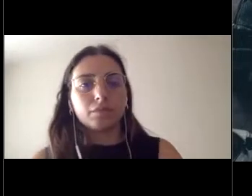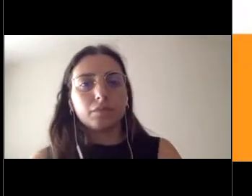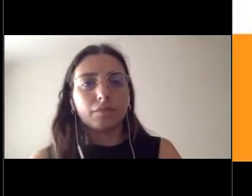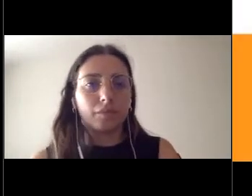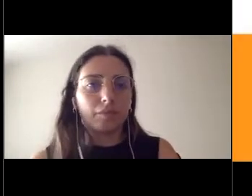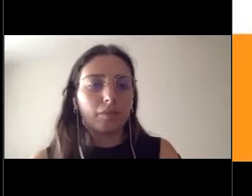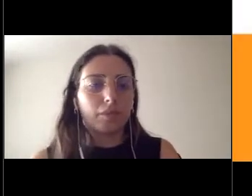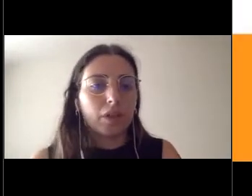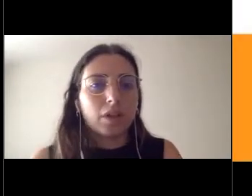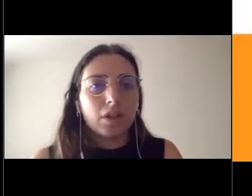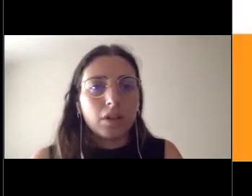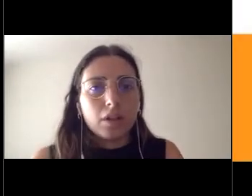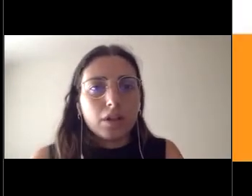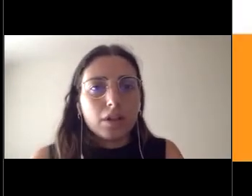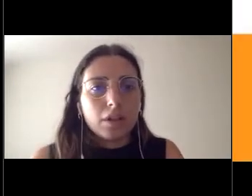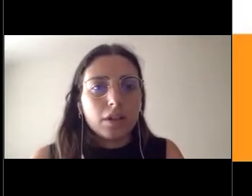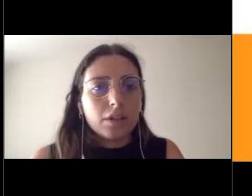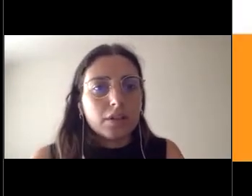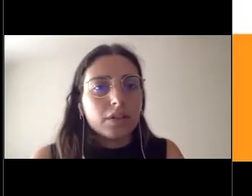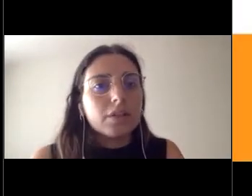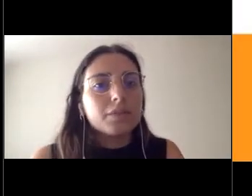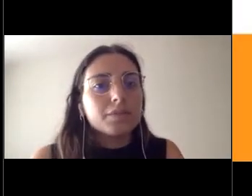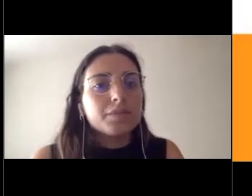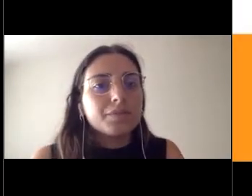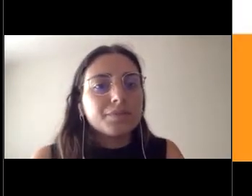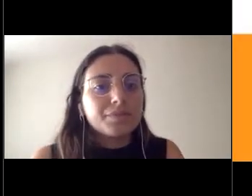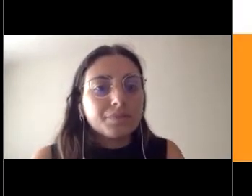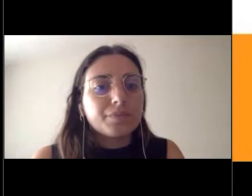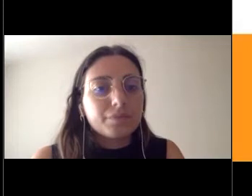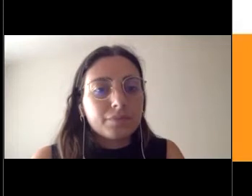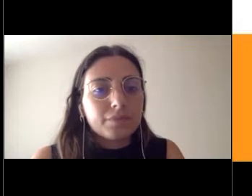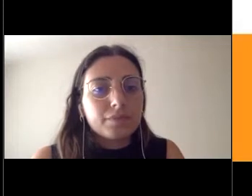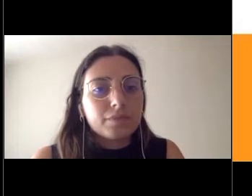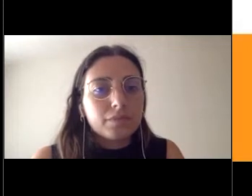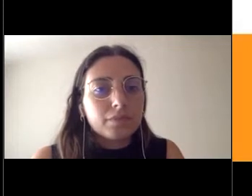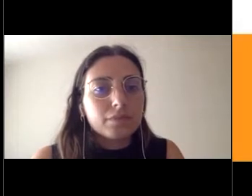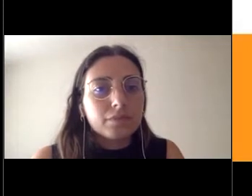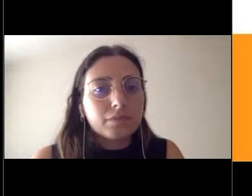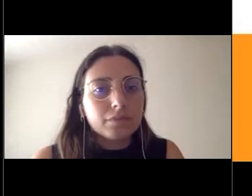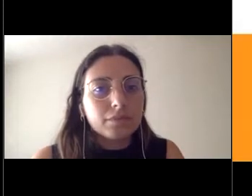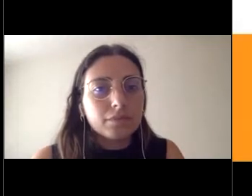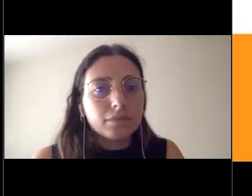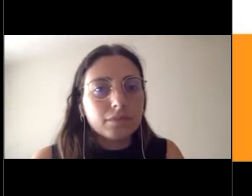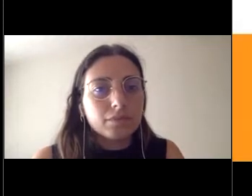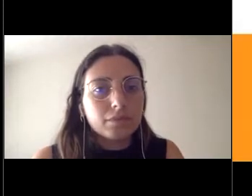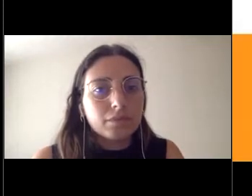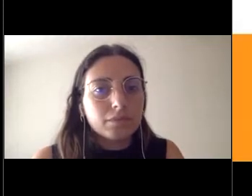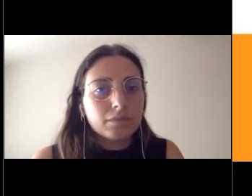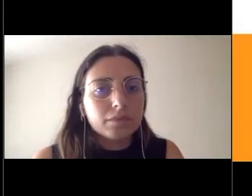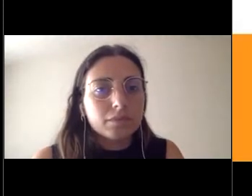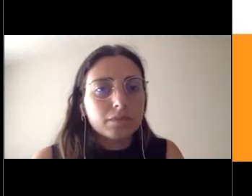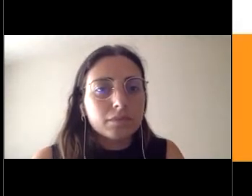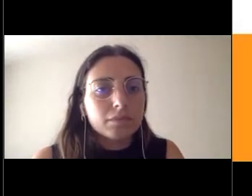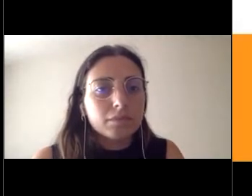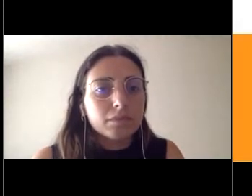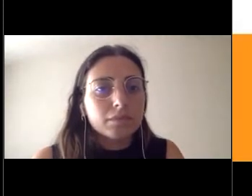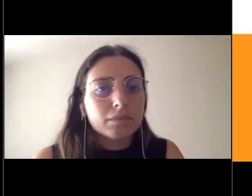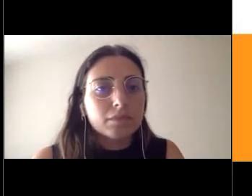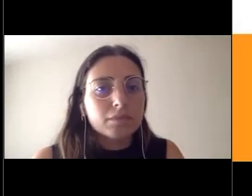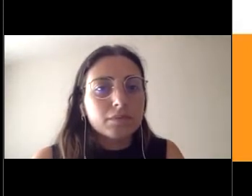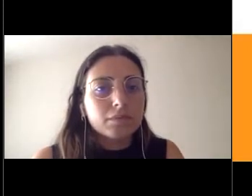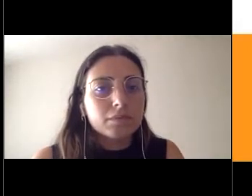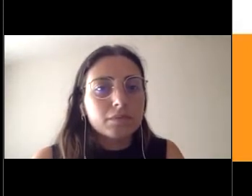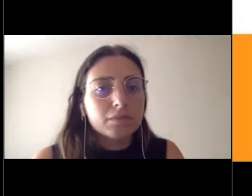noi ci siamo interessati a e fa a focalizzarsi su l'impatto sulla cucina riscaldamento che